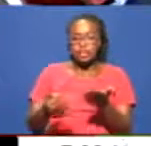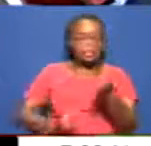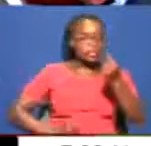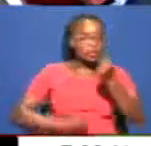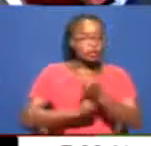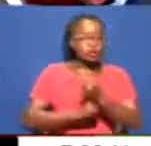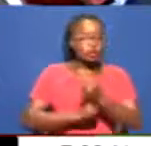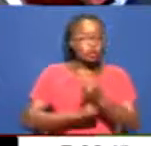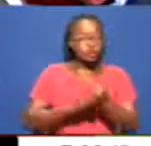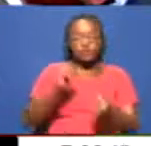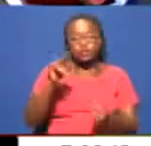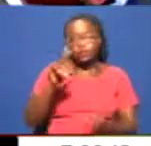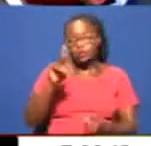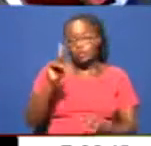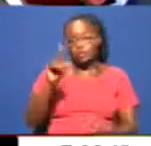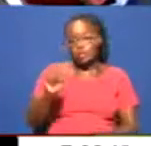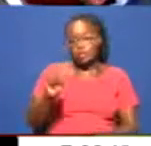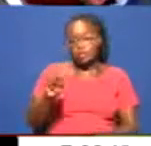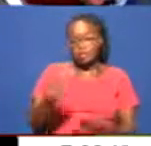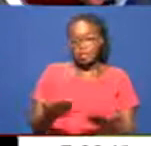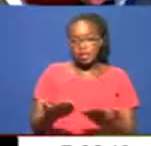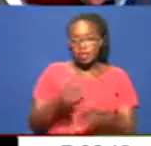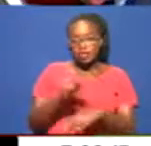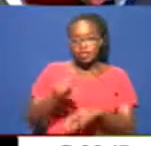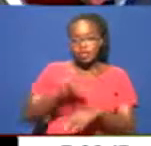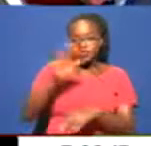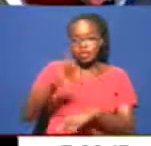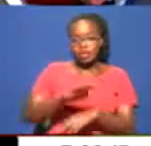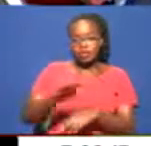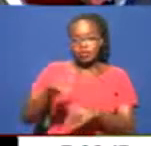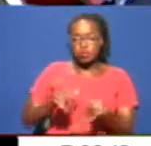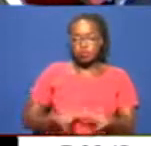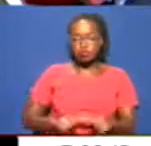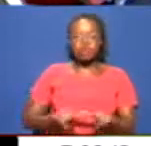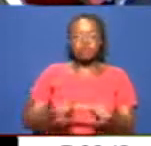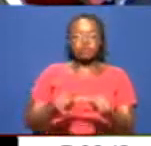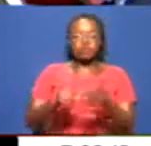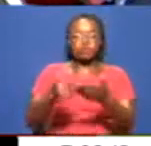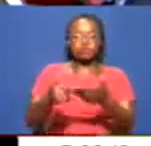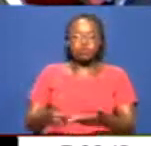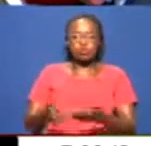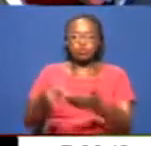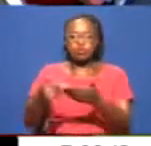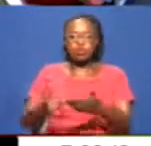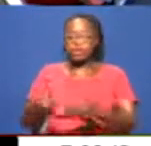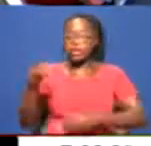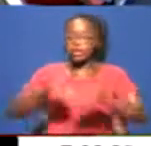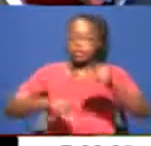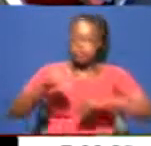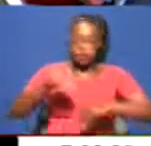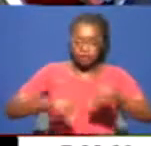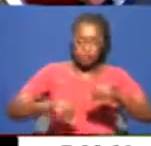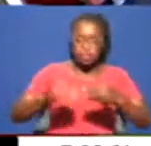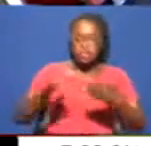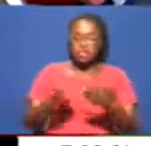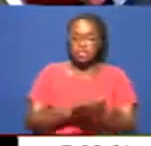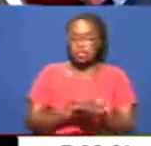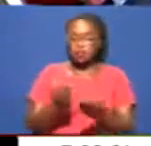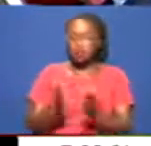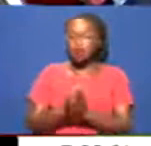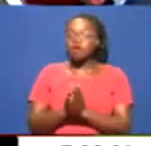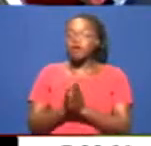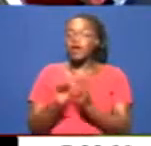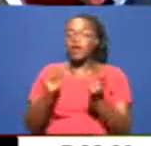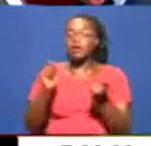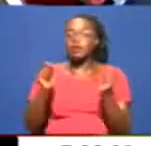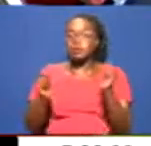UDA. Na kutokana na hivyo, bunge la kitaifa linaendelea kujadili na kupigia kura baadhi ya miswada iliyopendekezwa